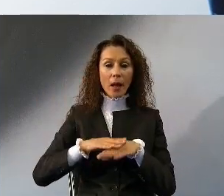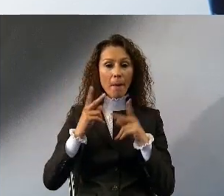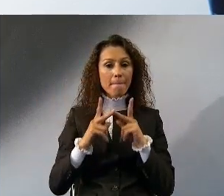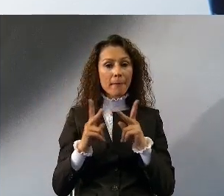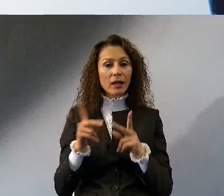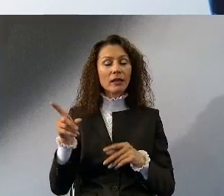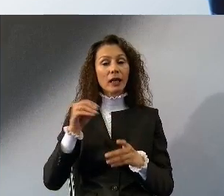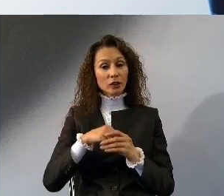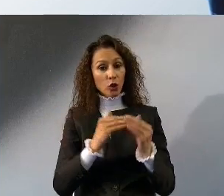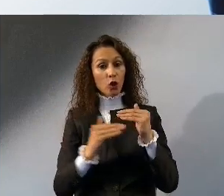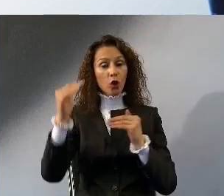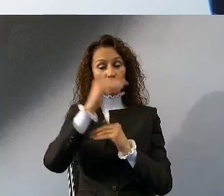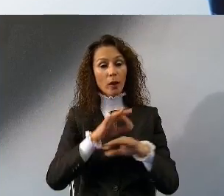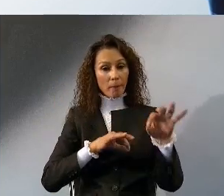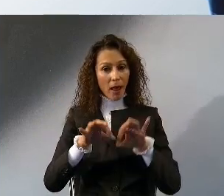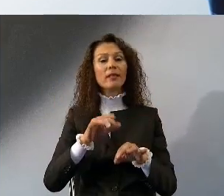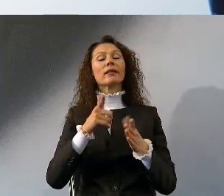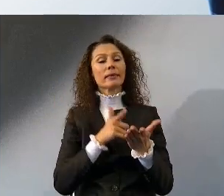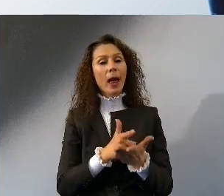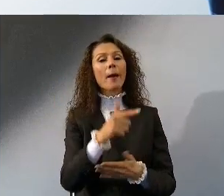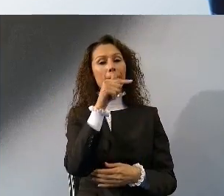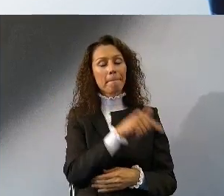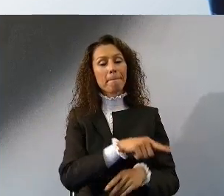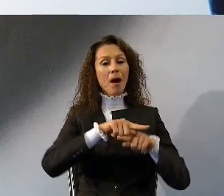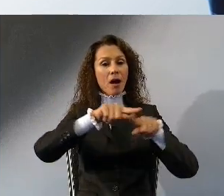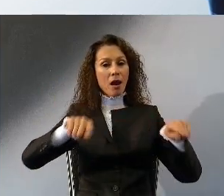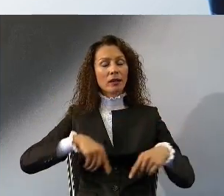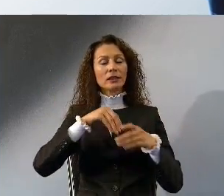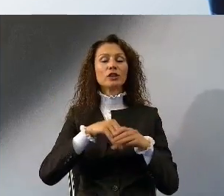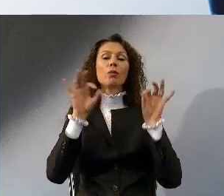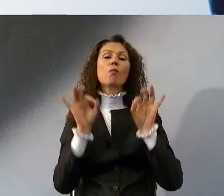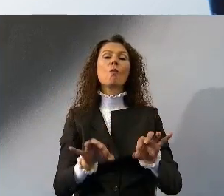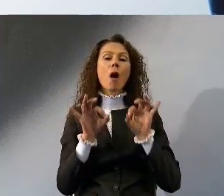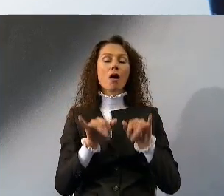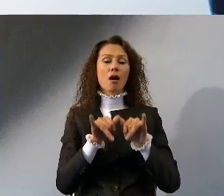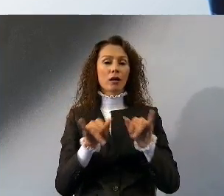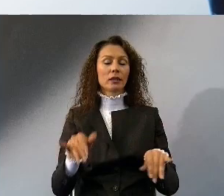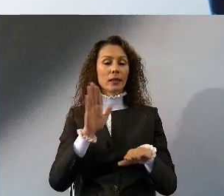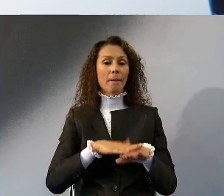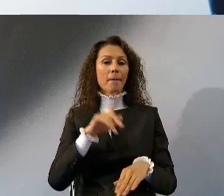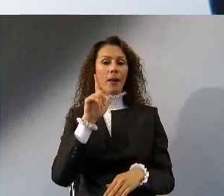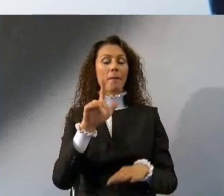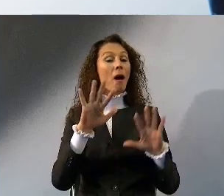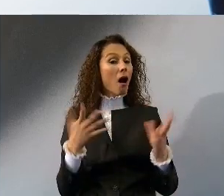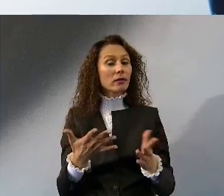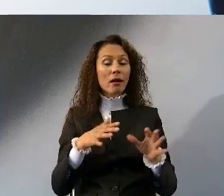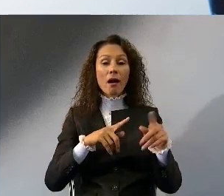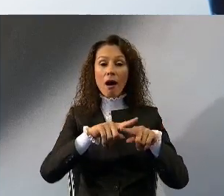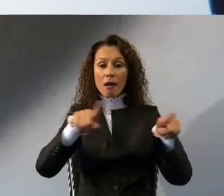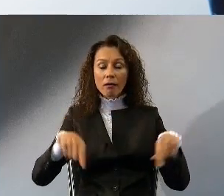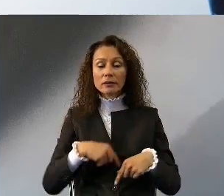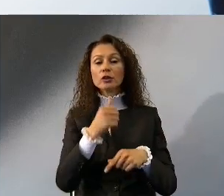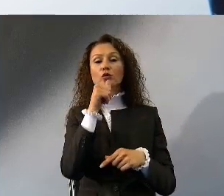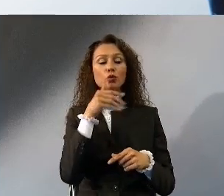plan yapılıyor ise tarım arazileri için de muhakkak bunu yapmak lazım. Hangi araziler sulamadan verim